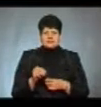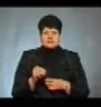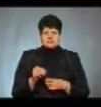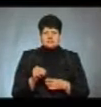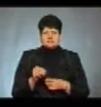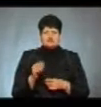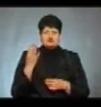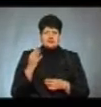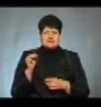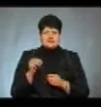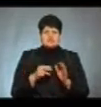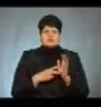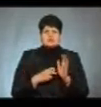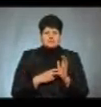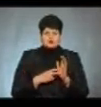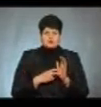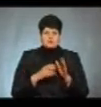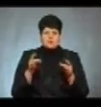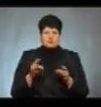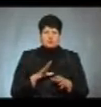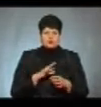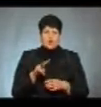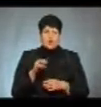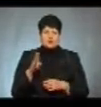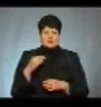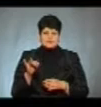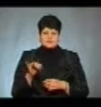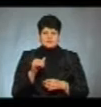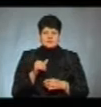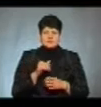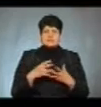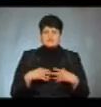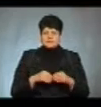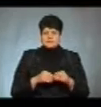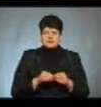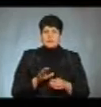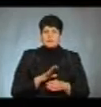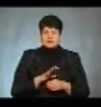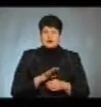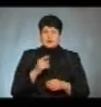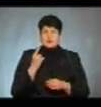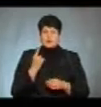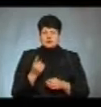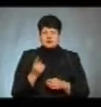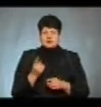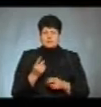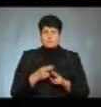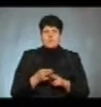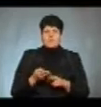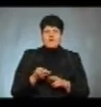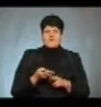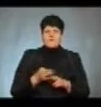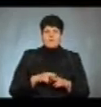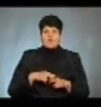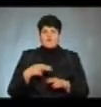4700 пакунків. Отримано вже по лютий було включно сім'ї. Була одна повернення пакунку,